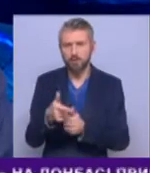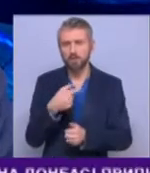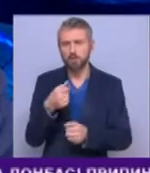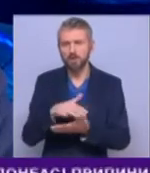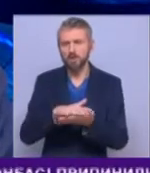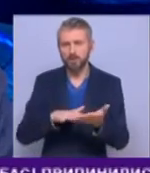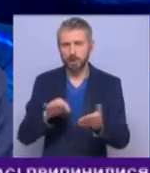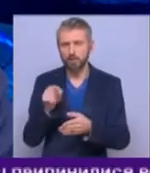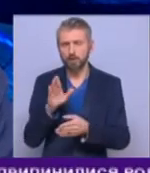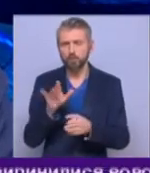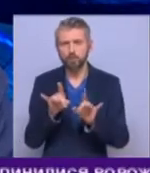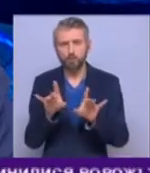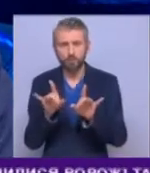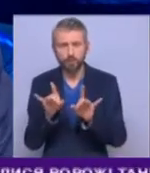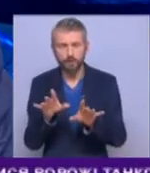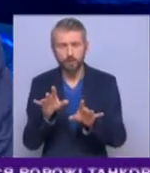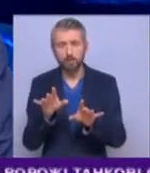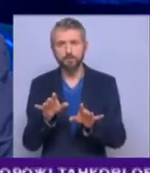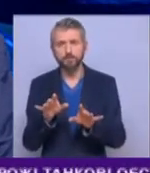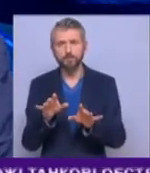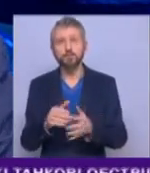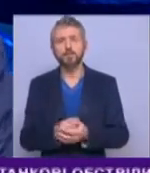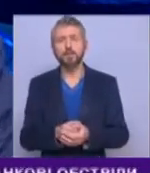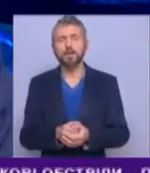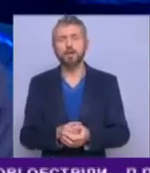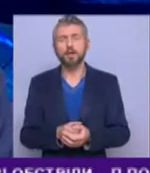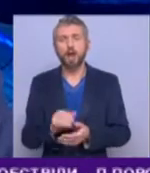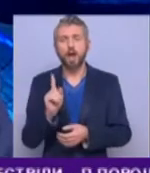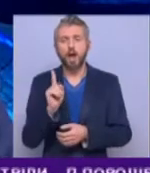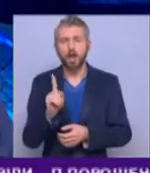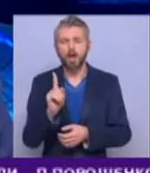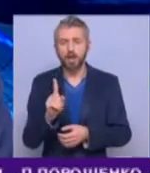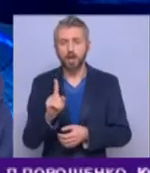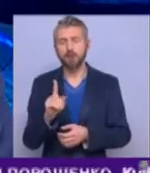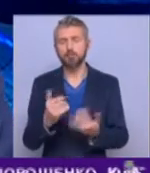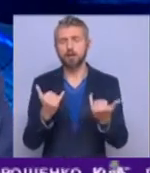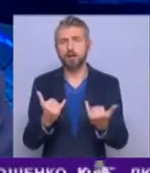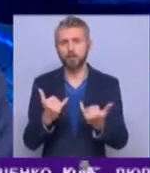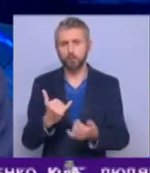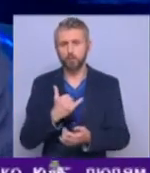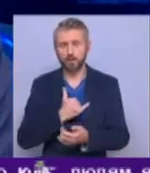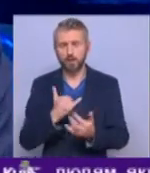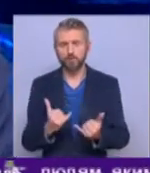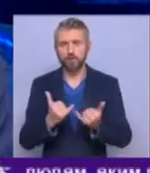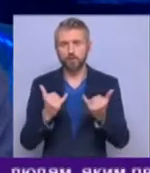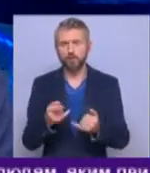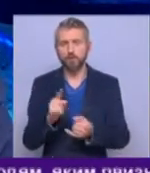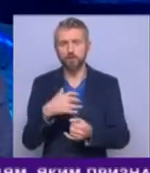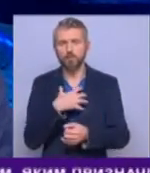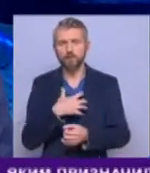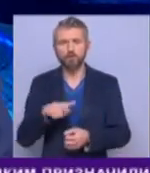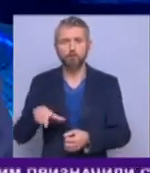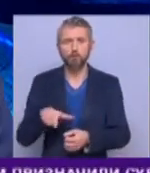про неї так само будемо говорити і акцентувати вашу увагу на тому. Але наразі в нас, шановні, те, що важливо,